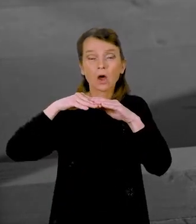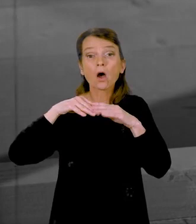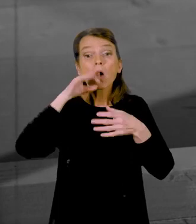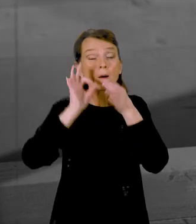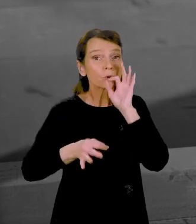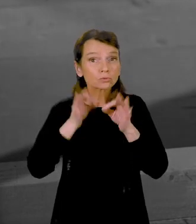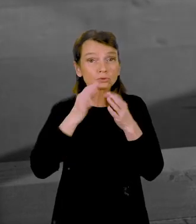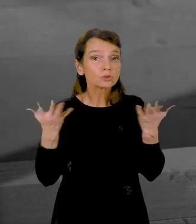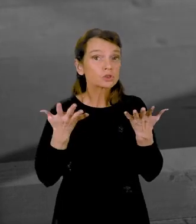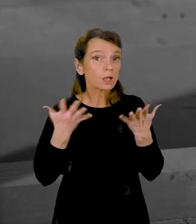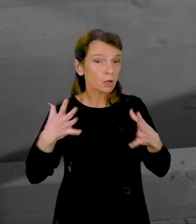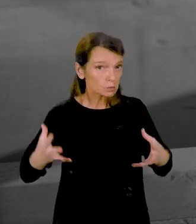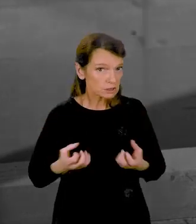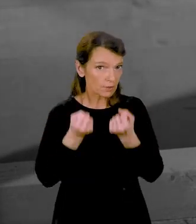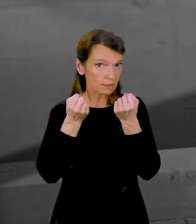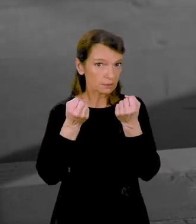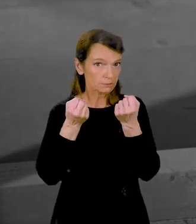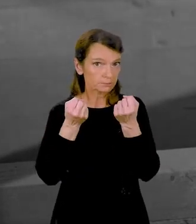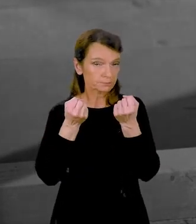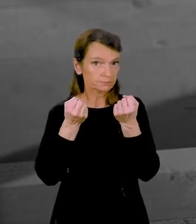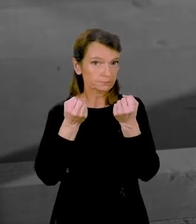Da probaš kaj ustvariti.